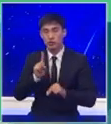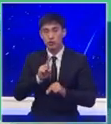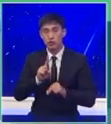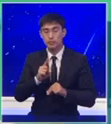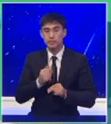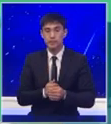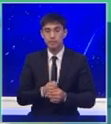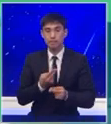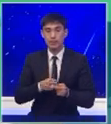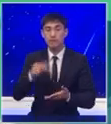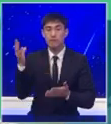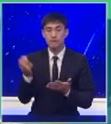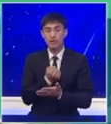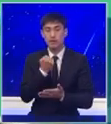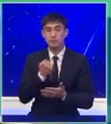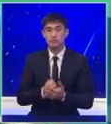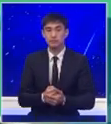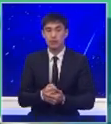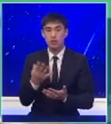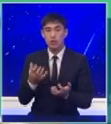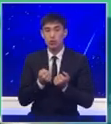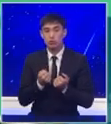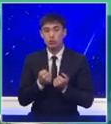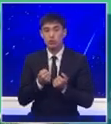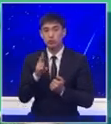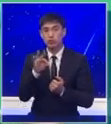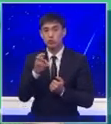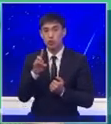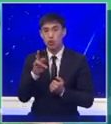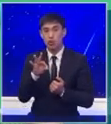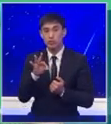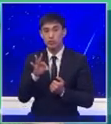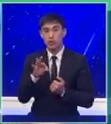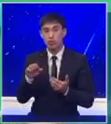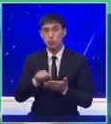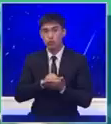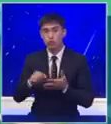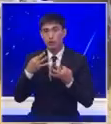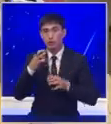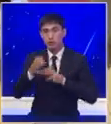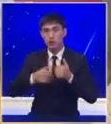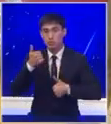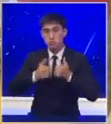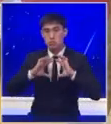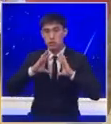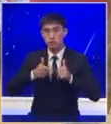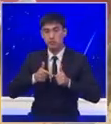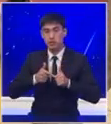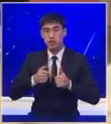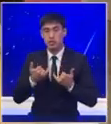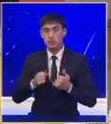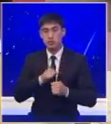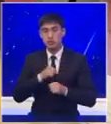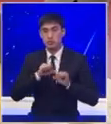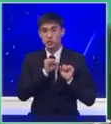что мы там выиграем. И получим тоже путевку на чемпионат мира. Сегодня самозащита